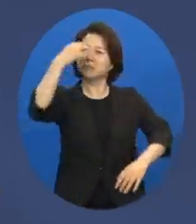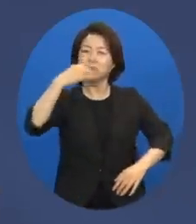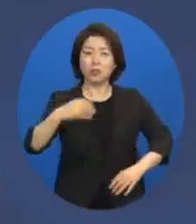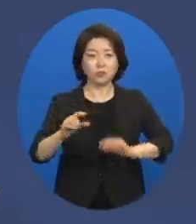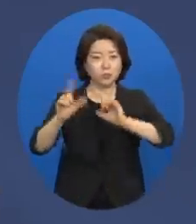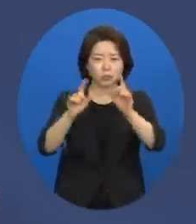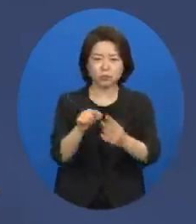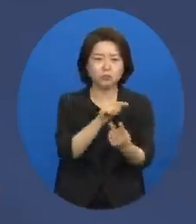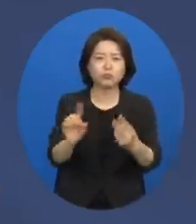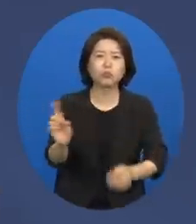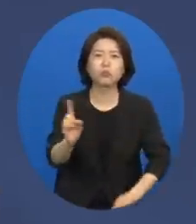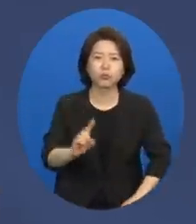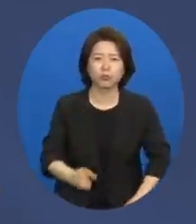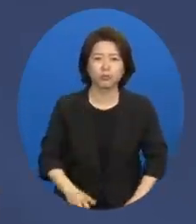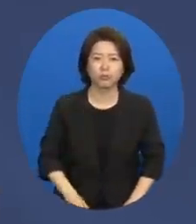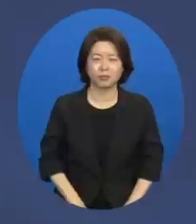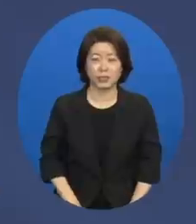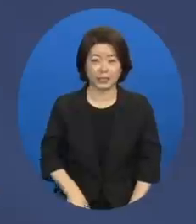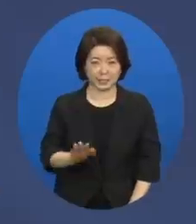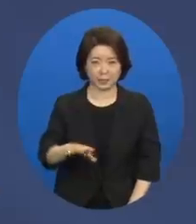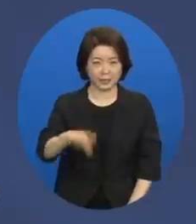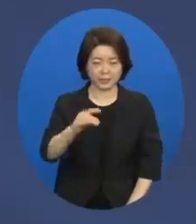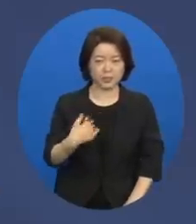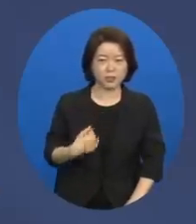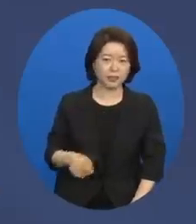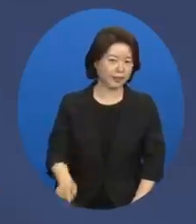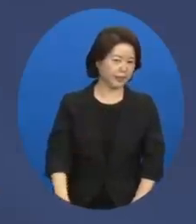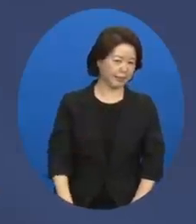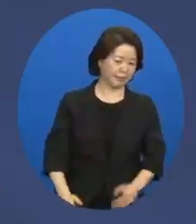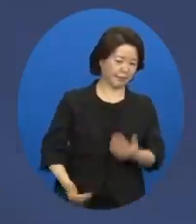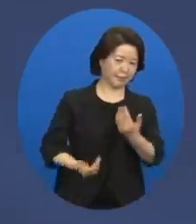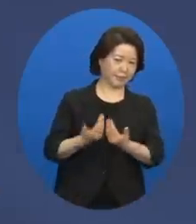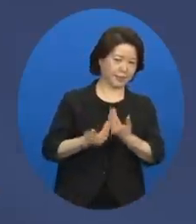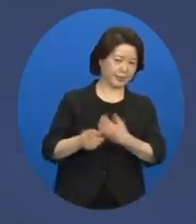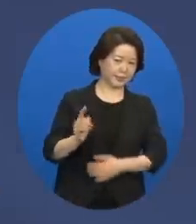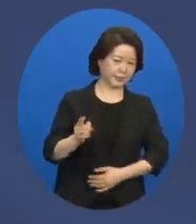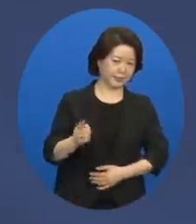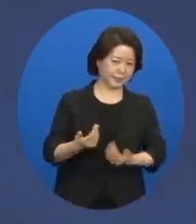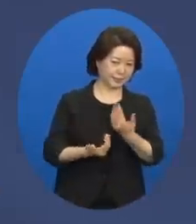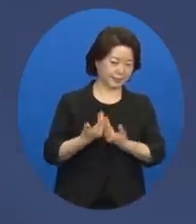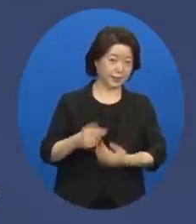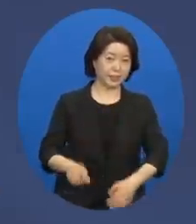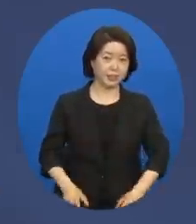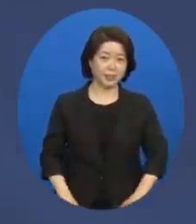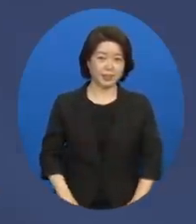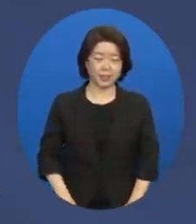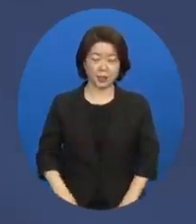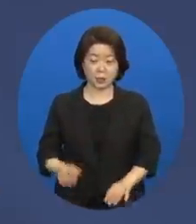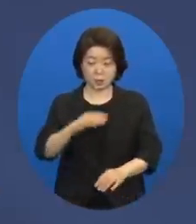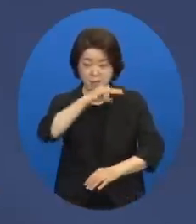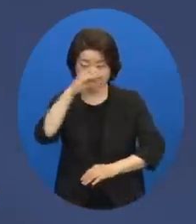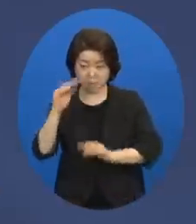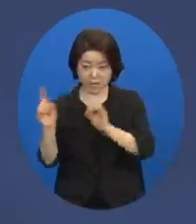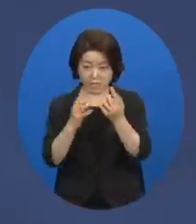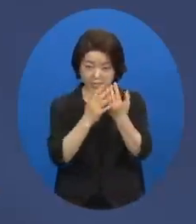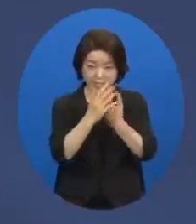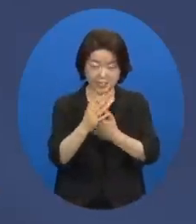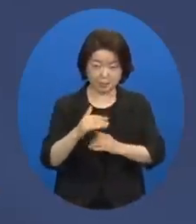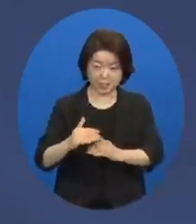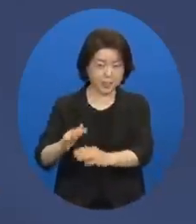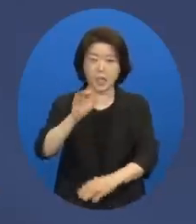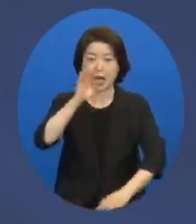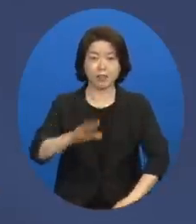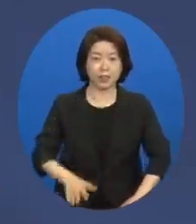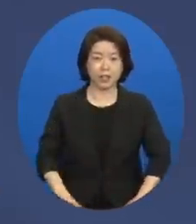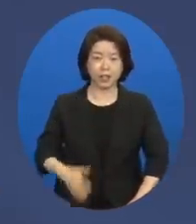거예요. 그래서 어쨌든 일단 처음에 마음에 안 들었어요. 마음에 안 드니까 정상적인 집회가 진행되기가 어렵잖아요. 제가